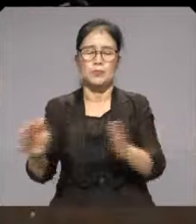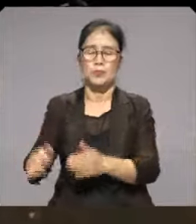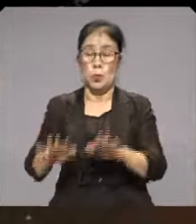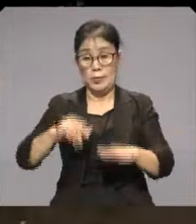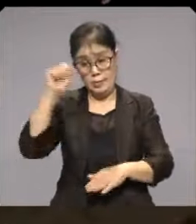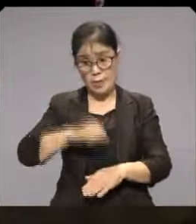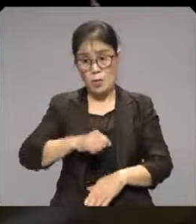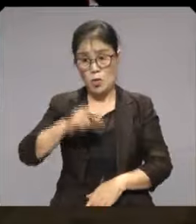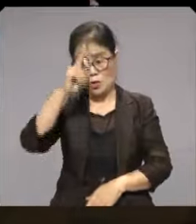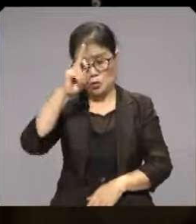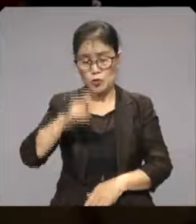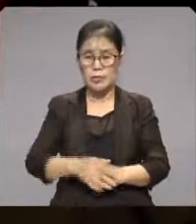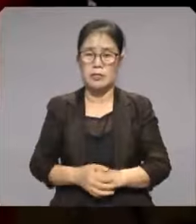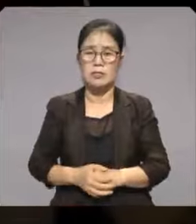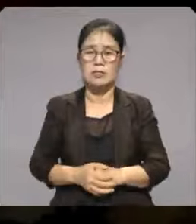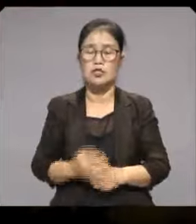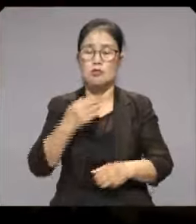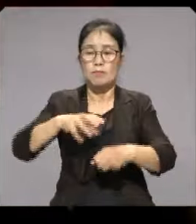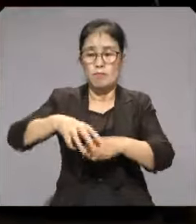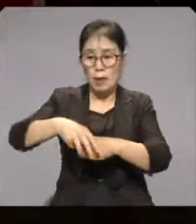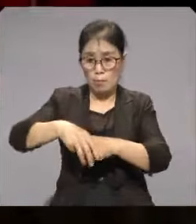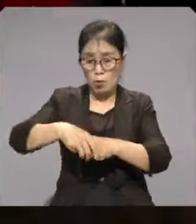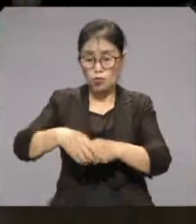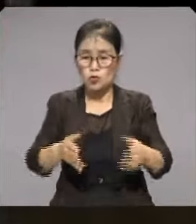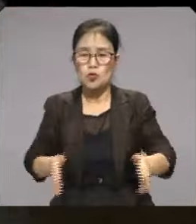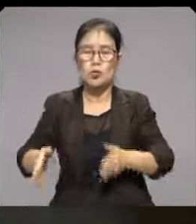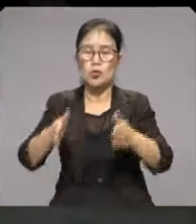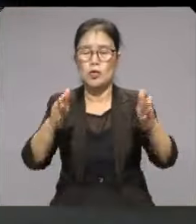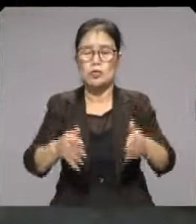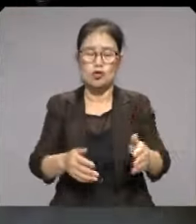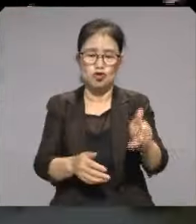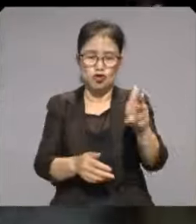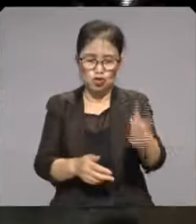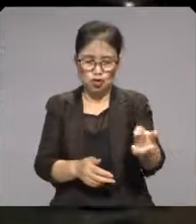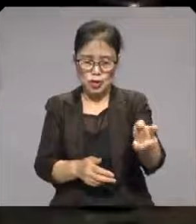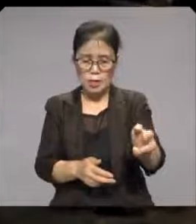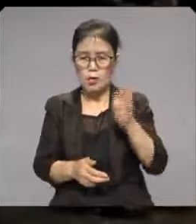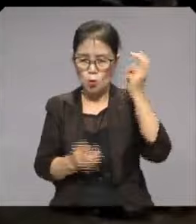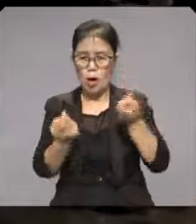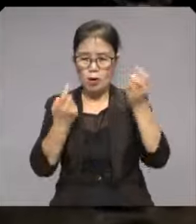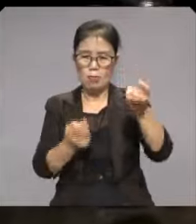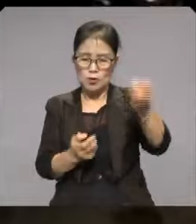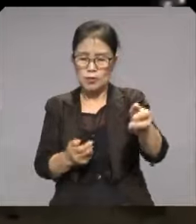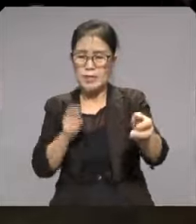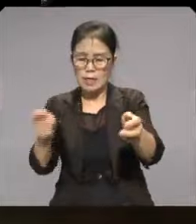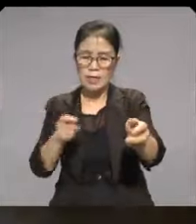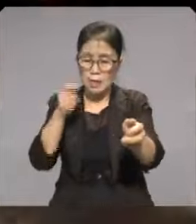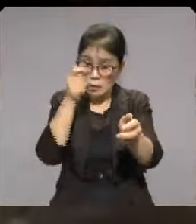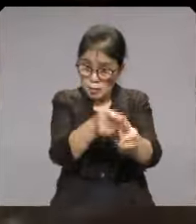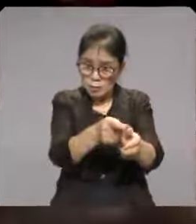오늘 새벽 0시 26분쯤 서울 마포구 상암동의 한 도로에서 주차돼 있는 관광버스 후미를 택시가